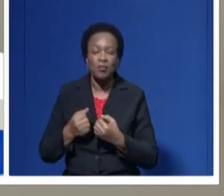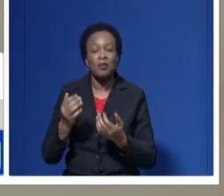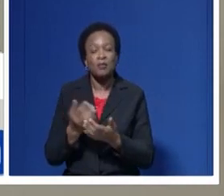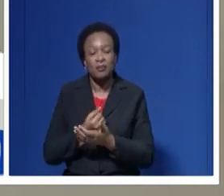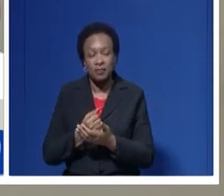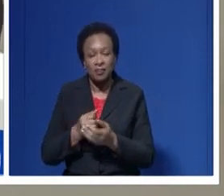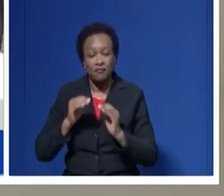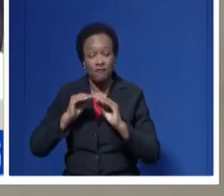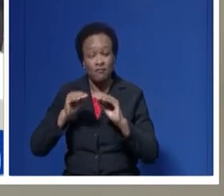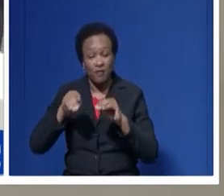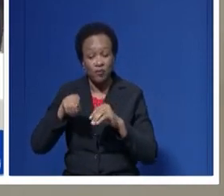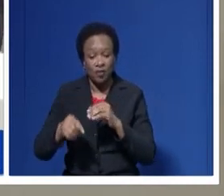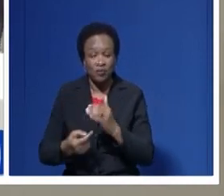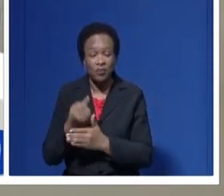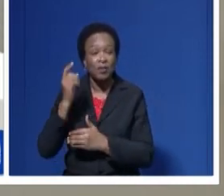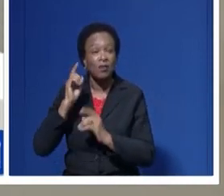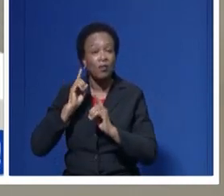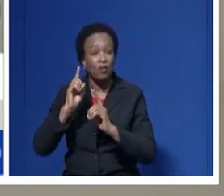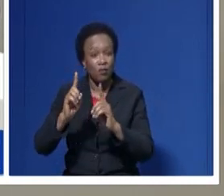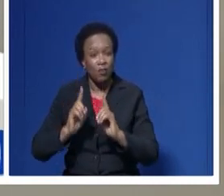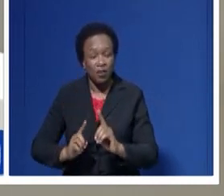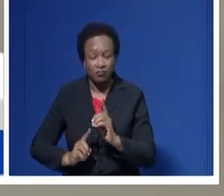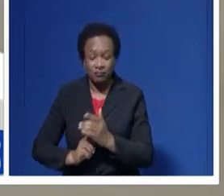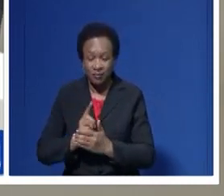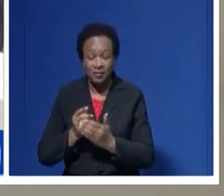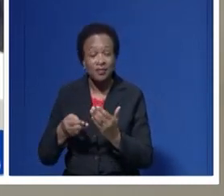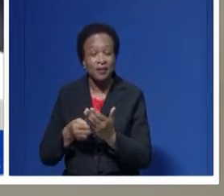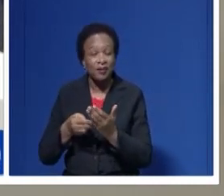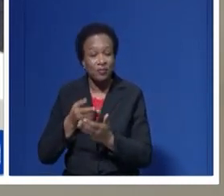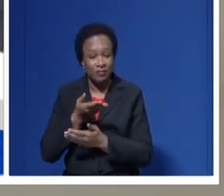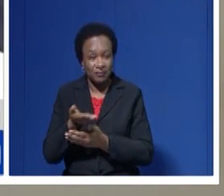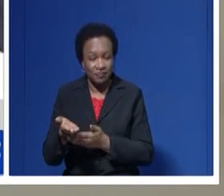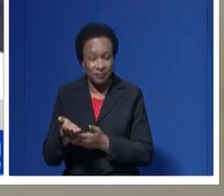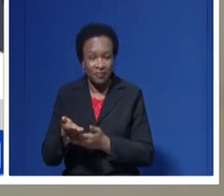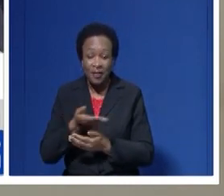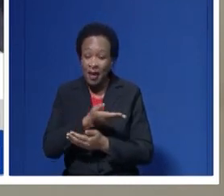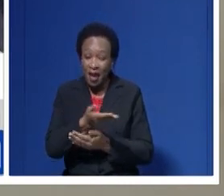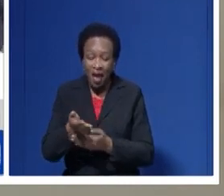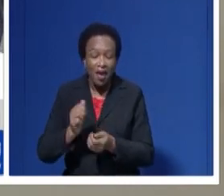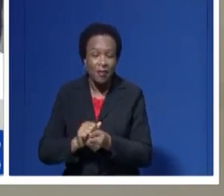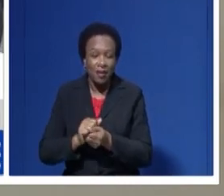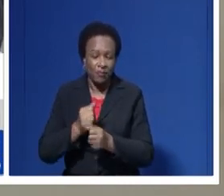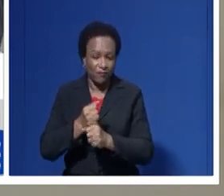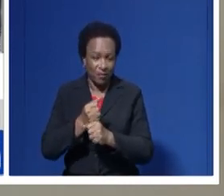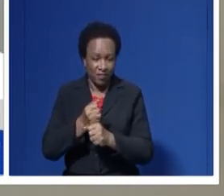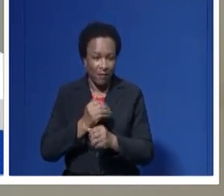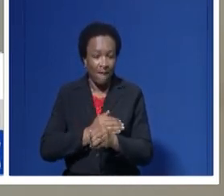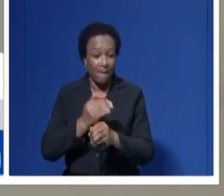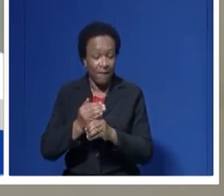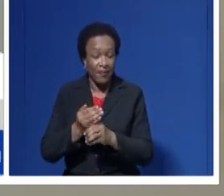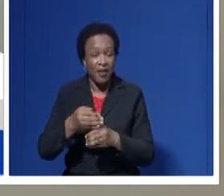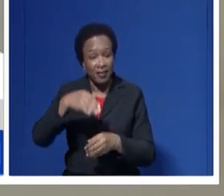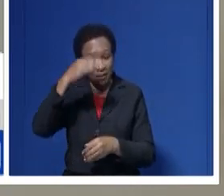hii ya mafundisho ya mwalimu kufuatilia kupitia teknolojia hii. Na haya ndio mambo ambayo yanafanyika baada ya vyuo